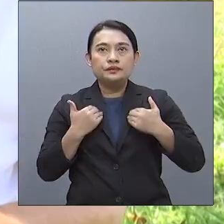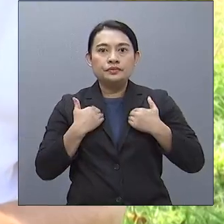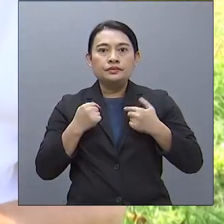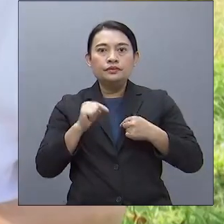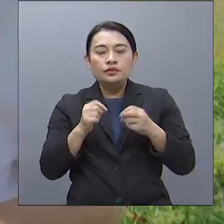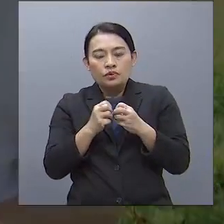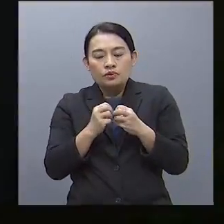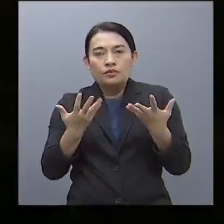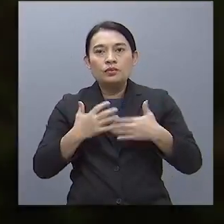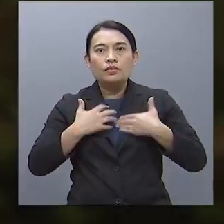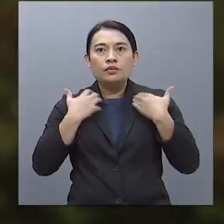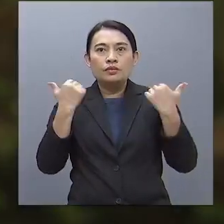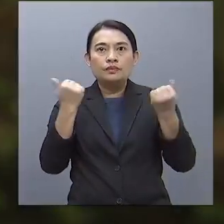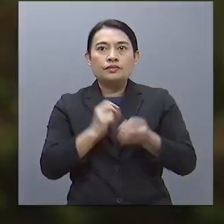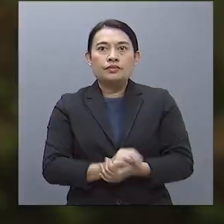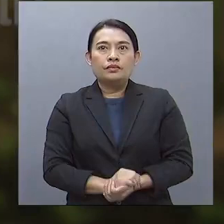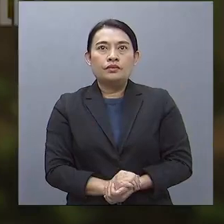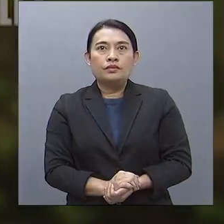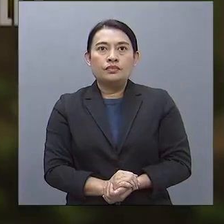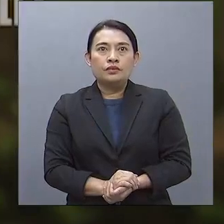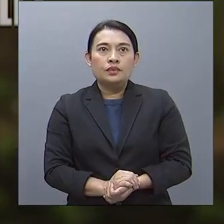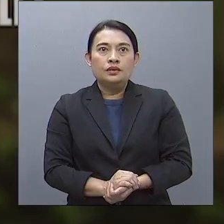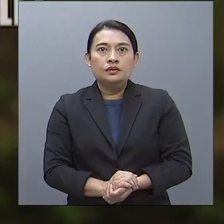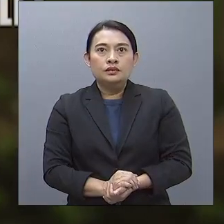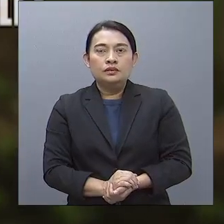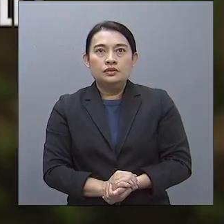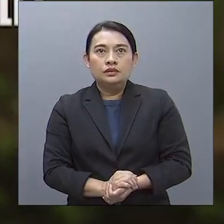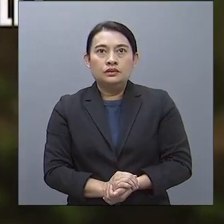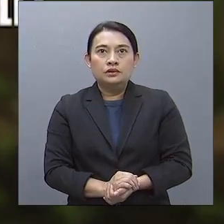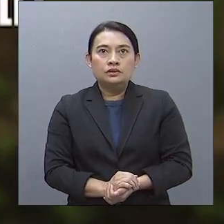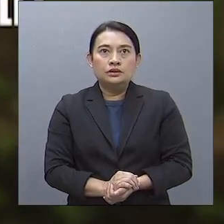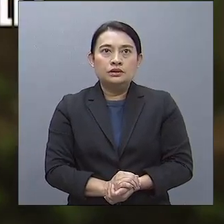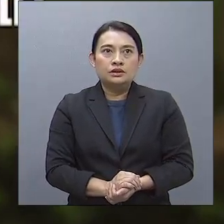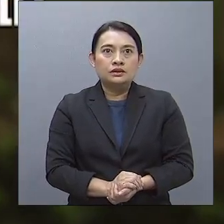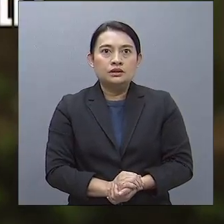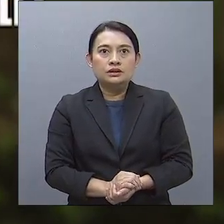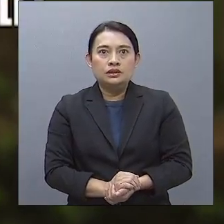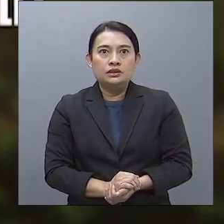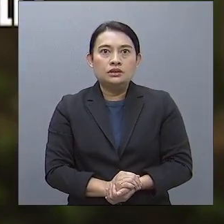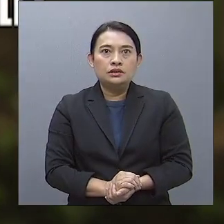มากเลยครับ